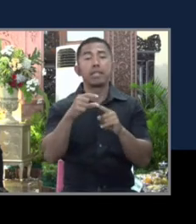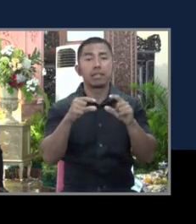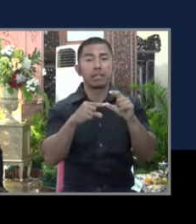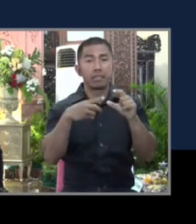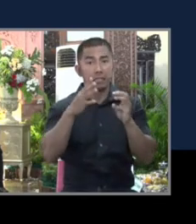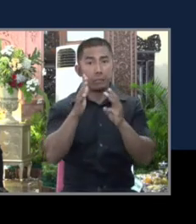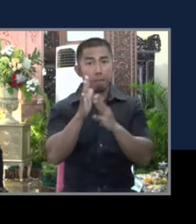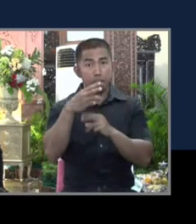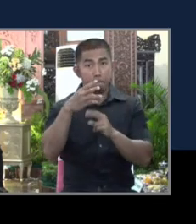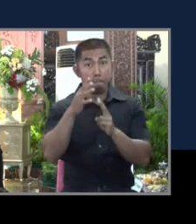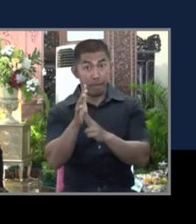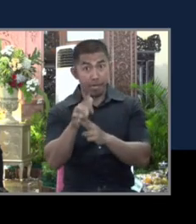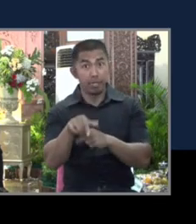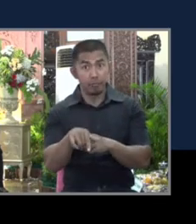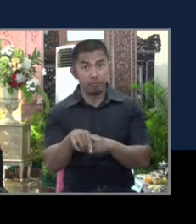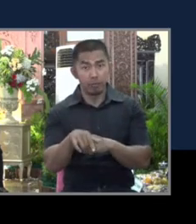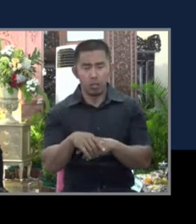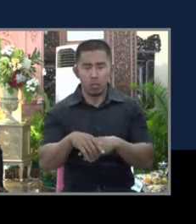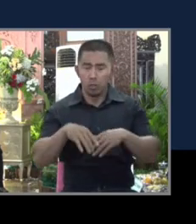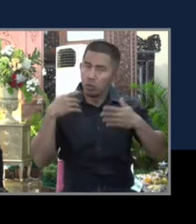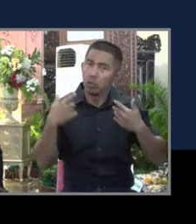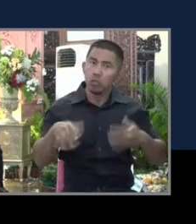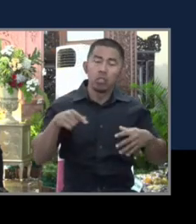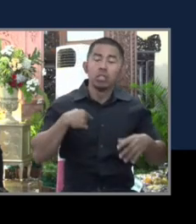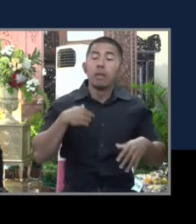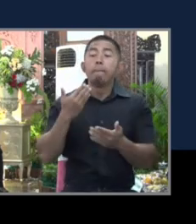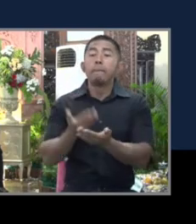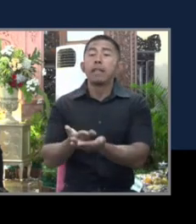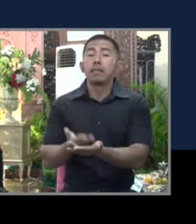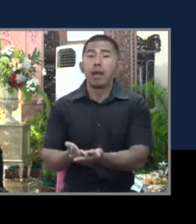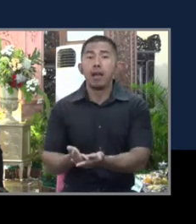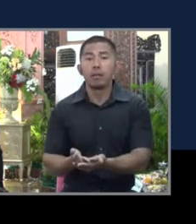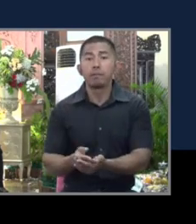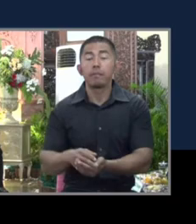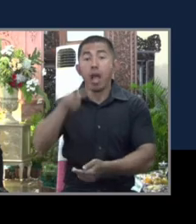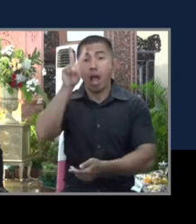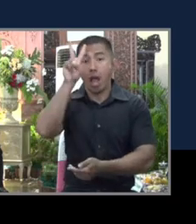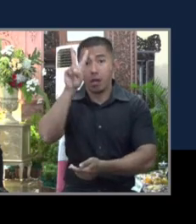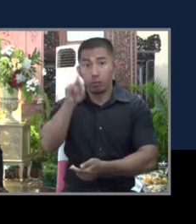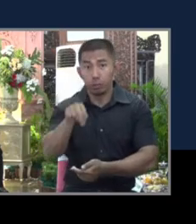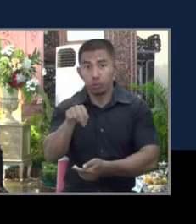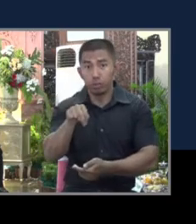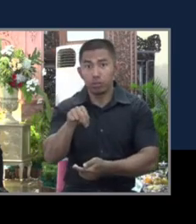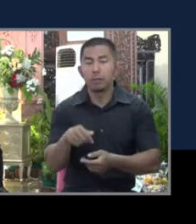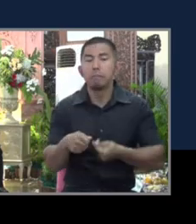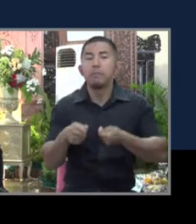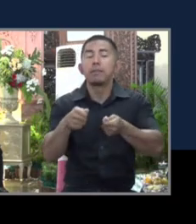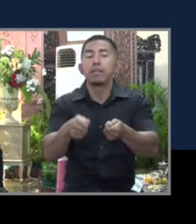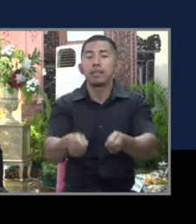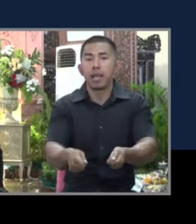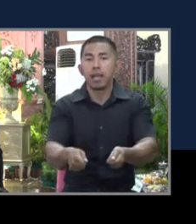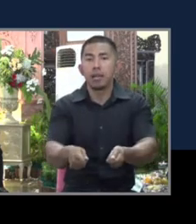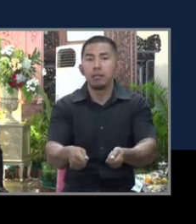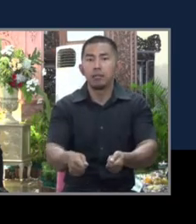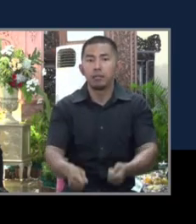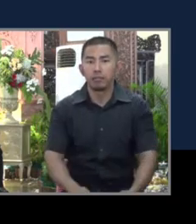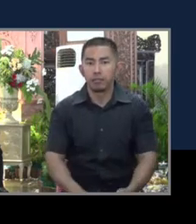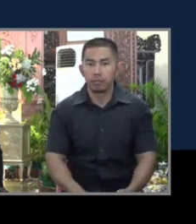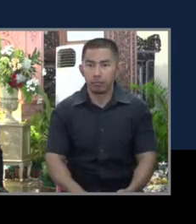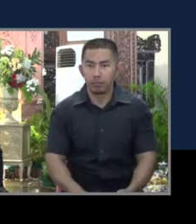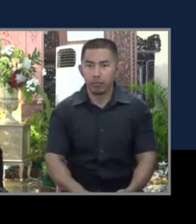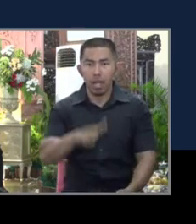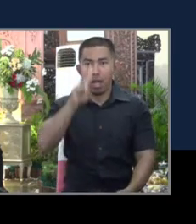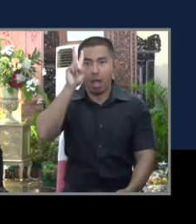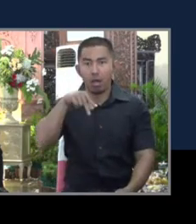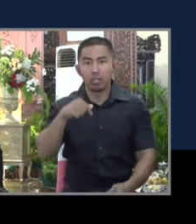itu, demonya nanti luar biasa itu, saya minta harus memberikan saham